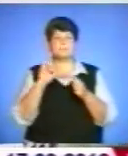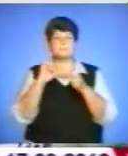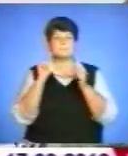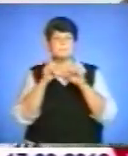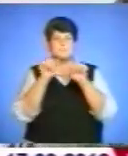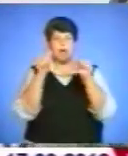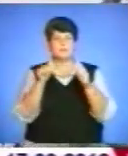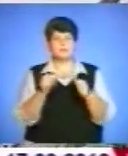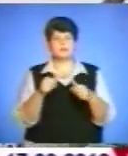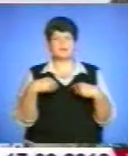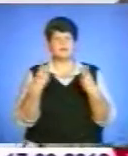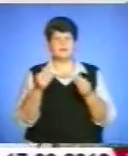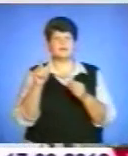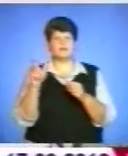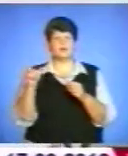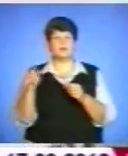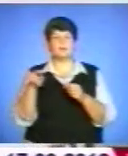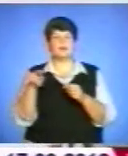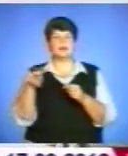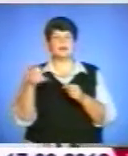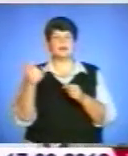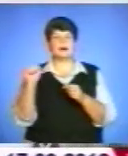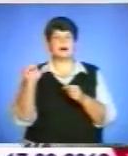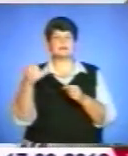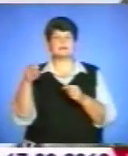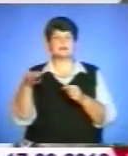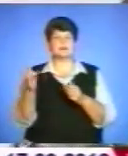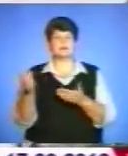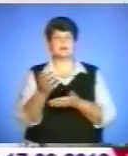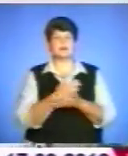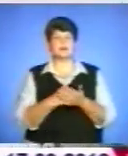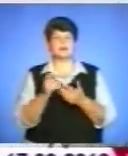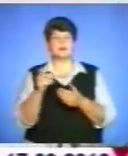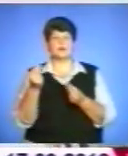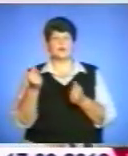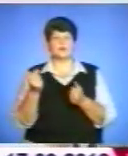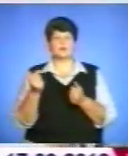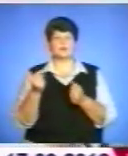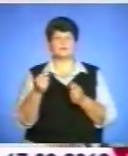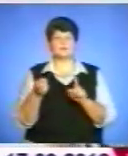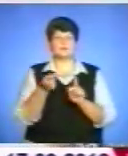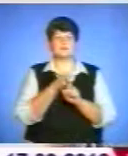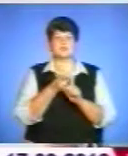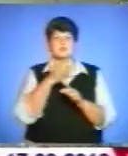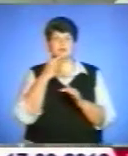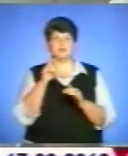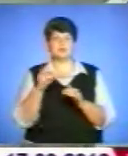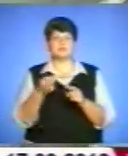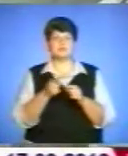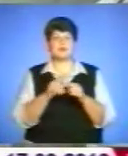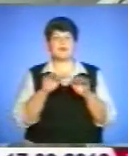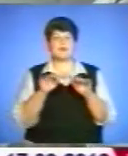давали люди, сам пласт збирав гроші, щоб залучати велику кількість людей до цієї акції.